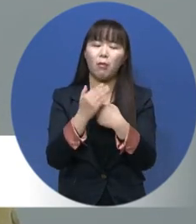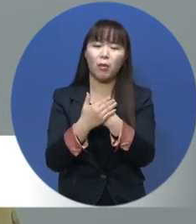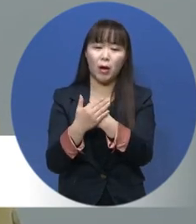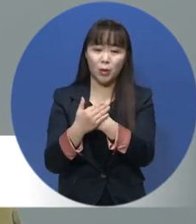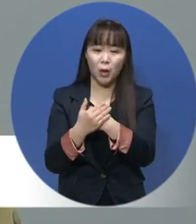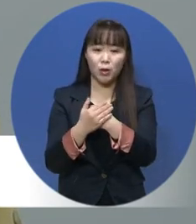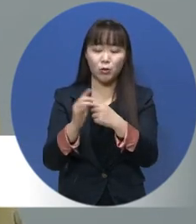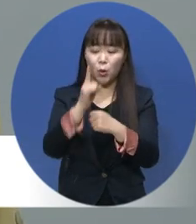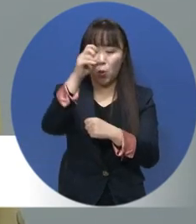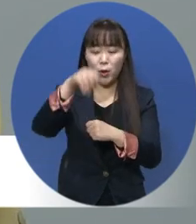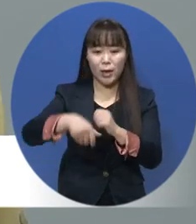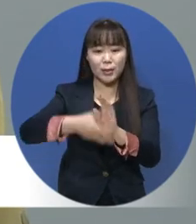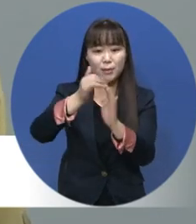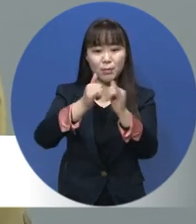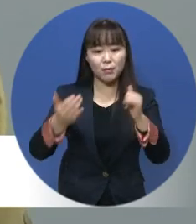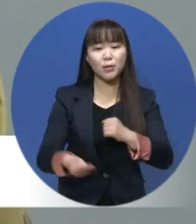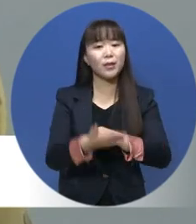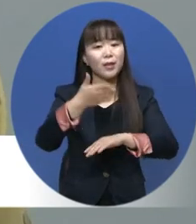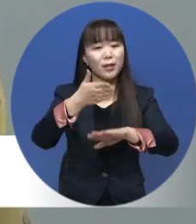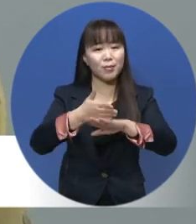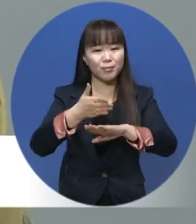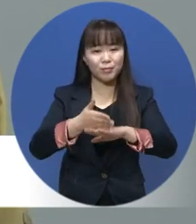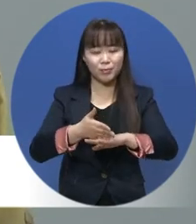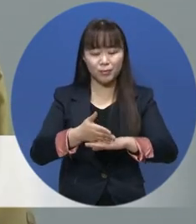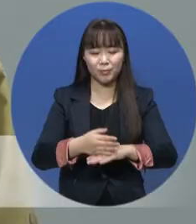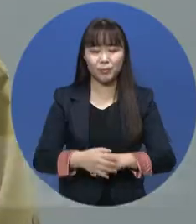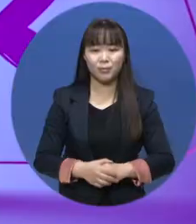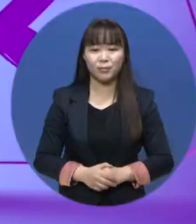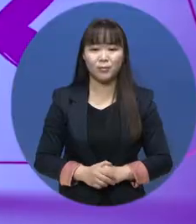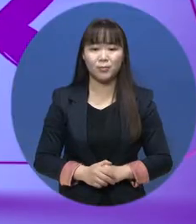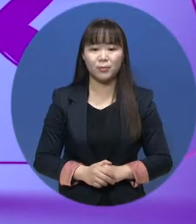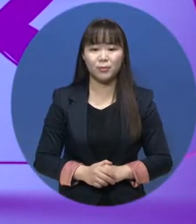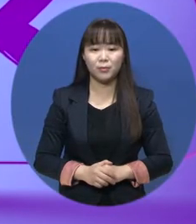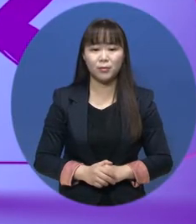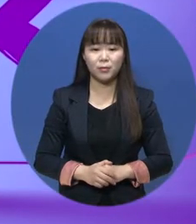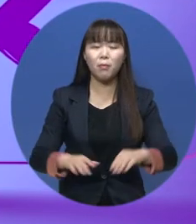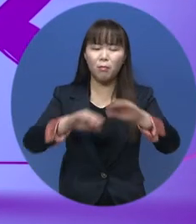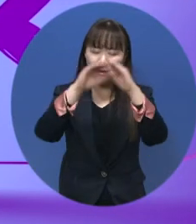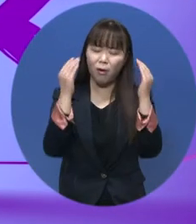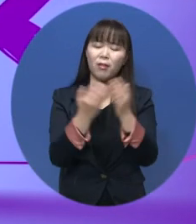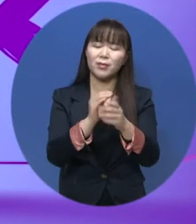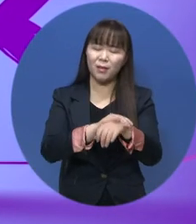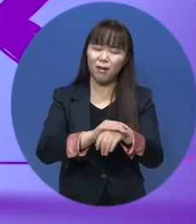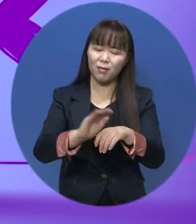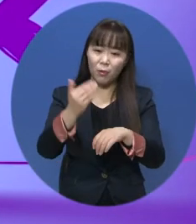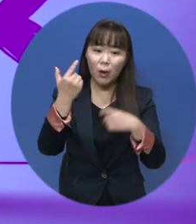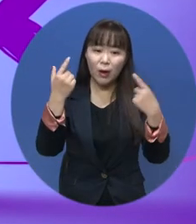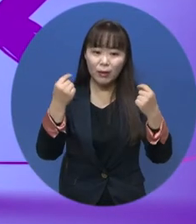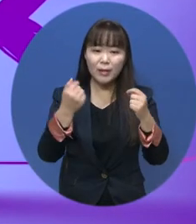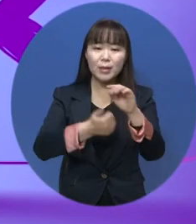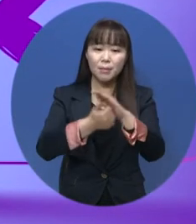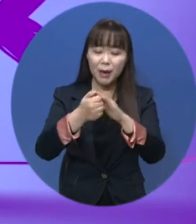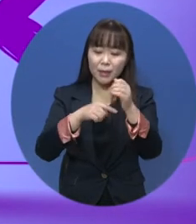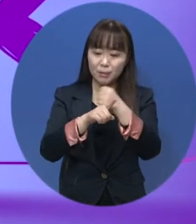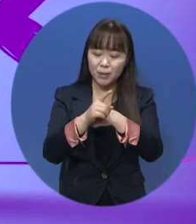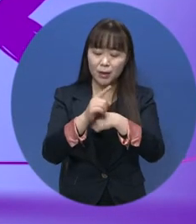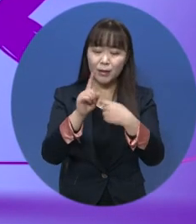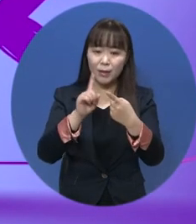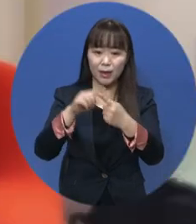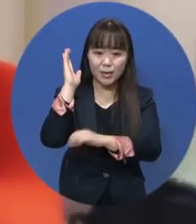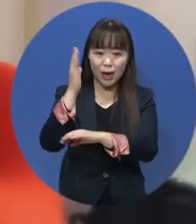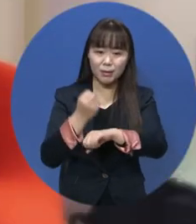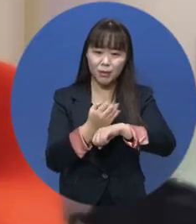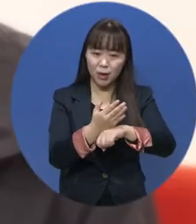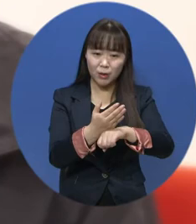주셨던 고향 시민분들께 진심으로 감사드립니다. 고맙습니다. 다잘될 거야 라는 희망 메시지를 외치며